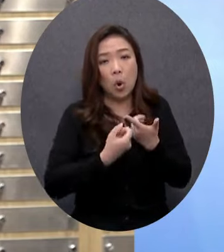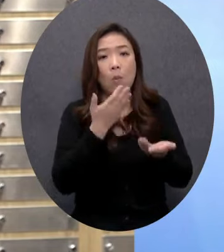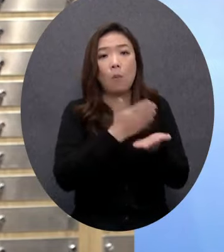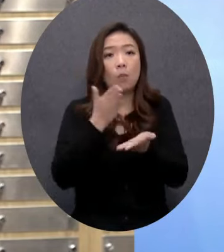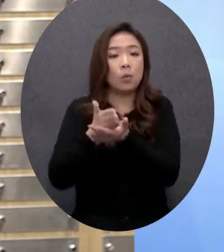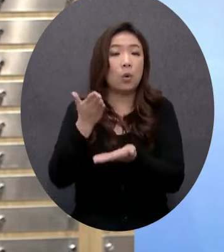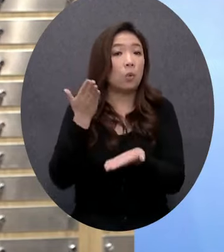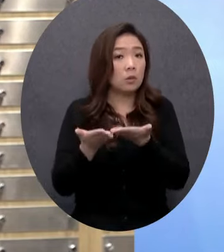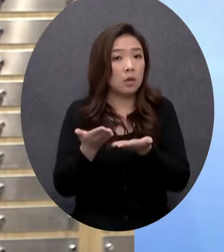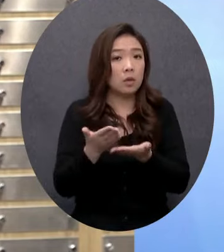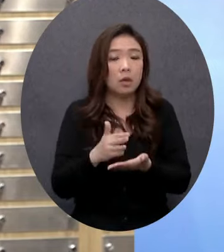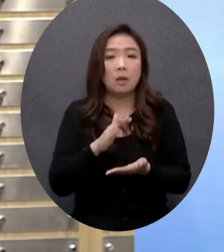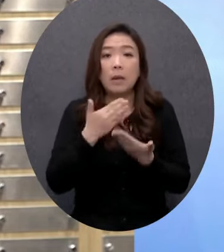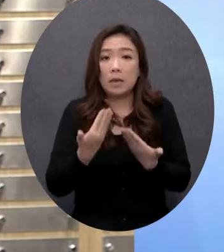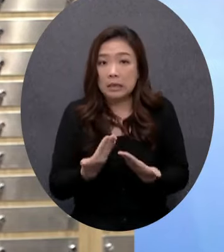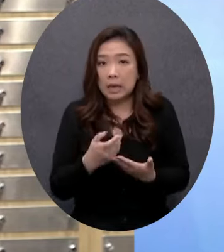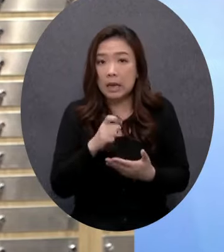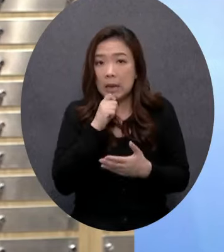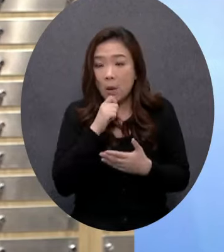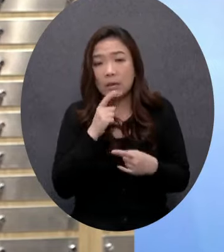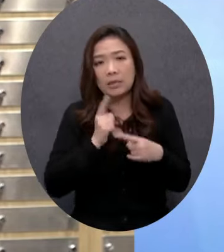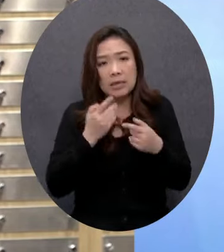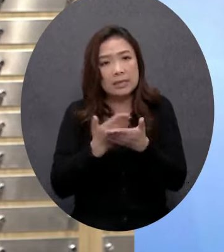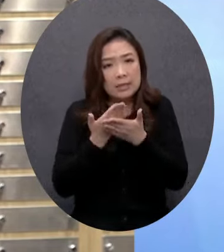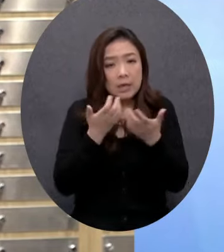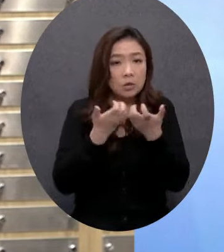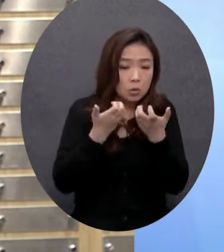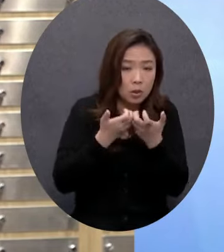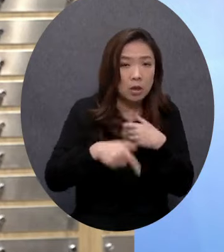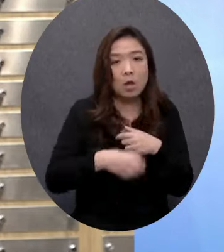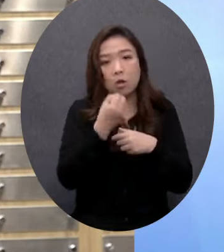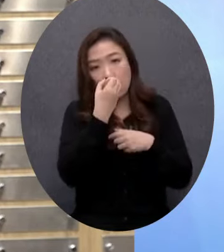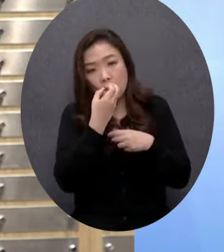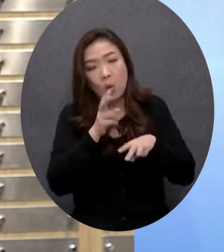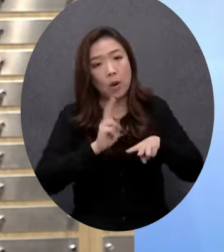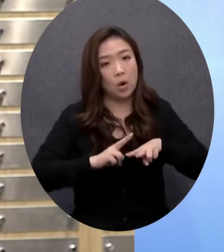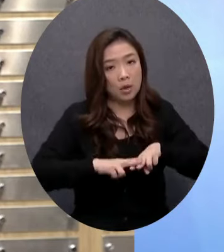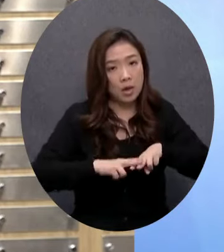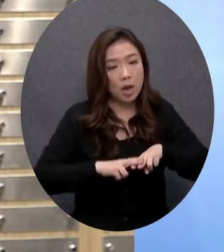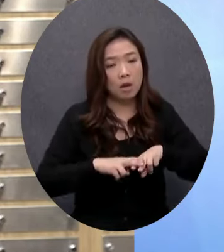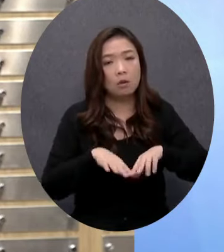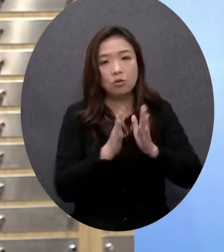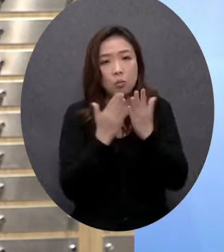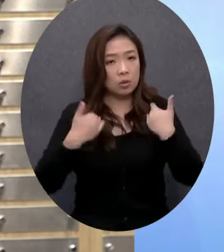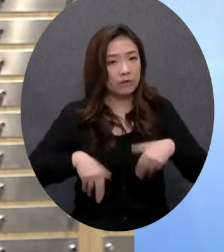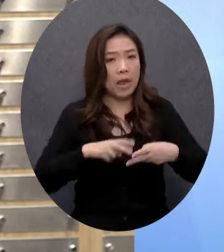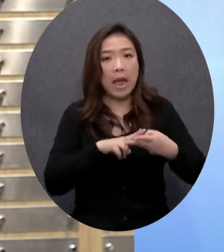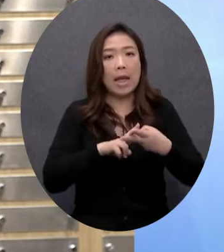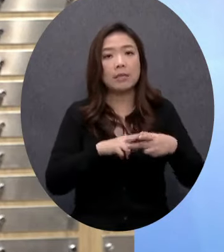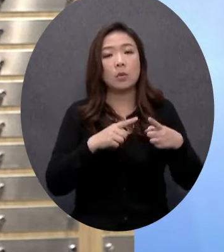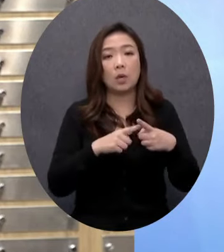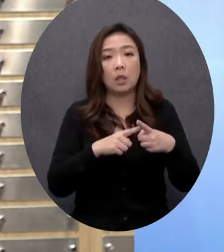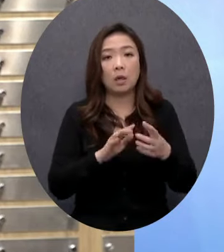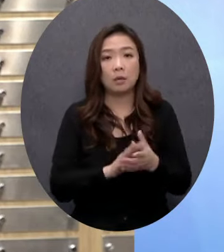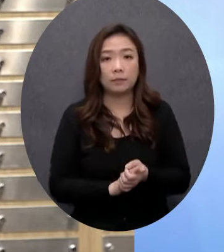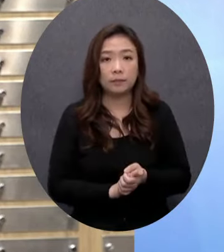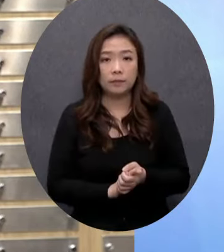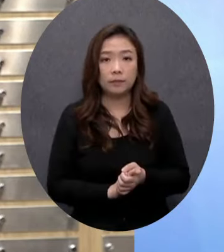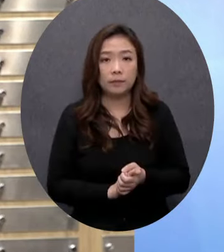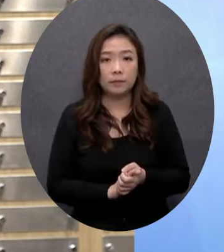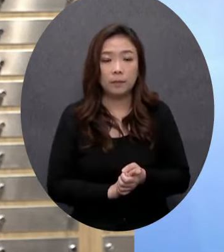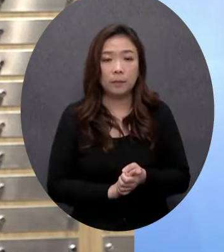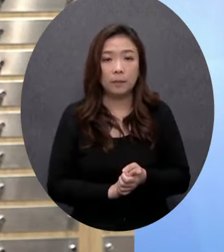多嘅臨床數據係來自本地或者來自內地，大家都係亞洲人嘅時候咧，咁啊變咗咧，依個我